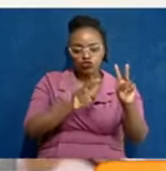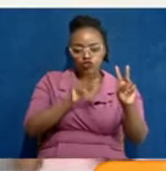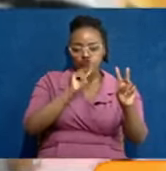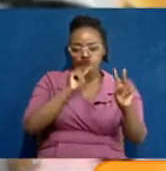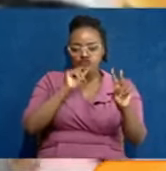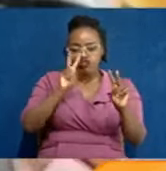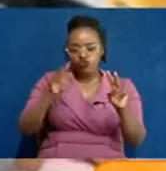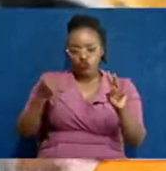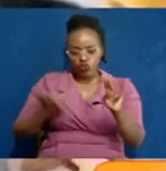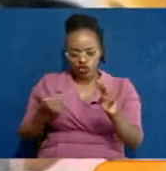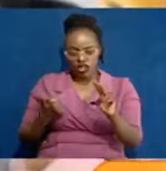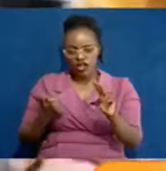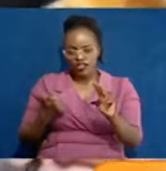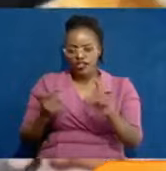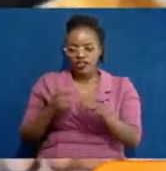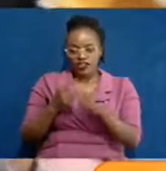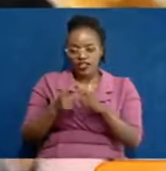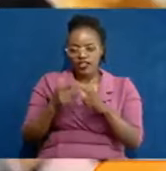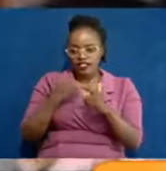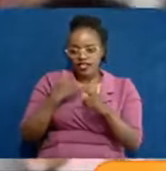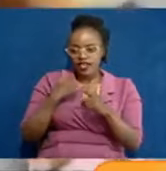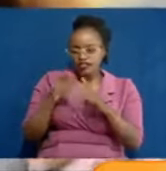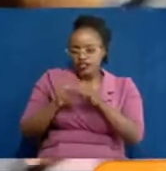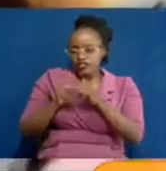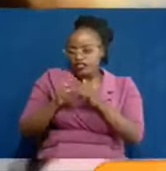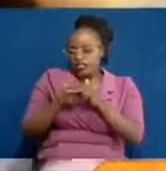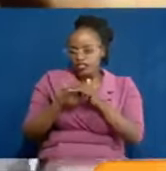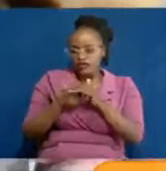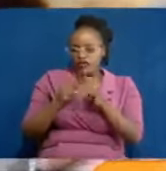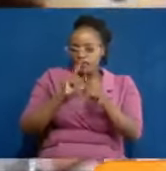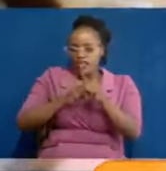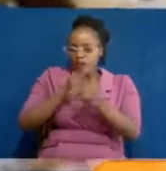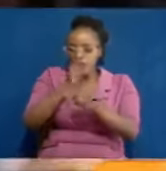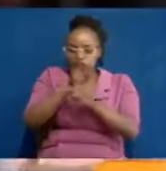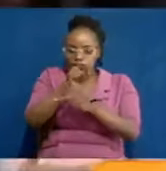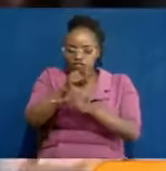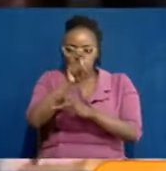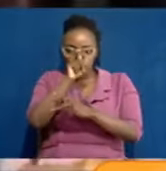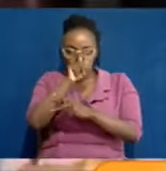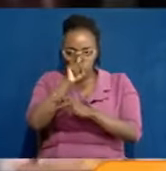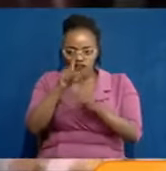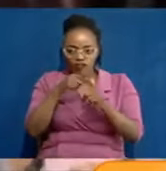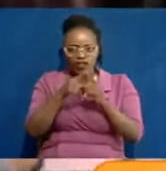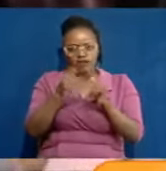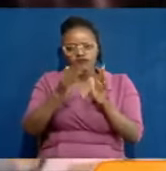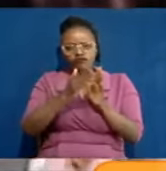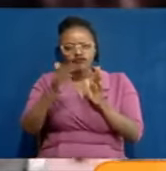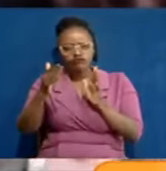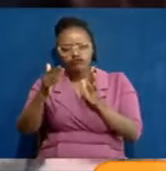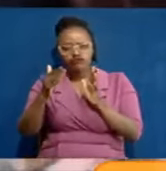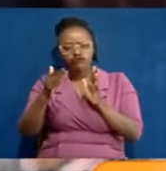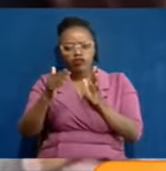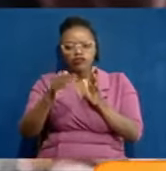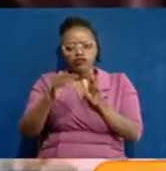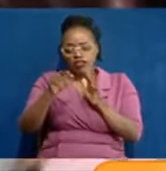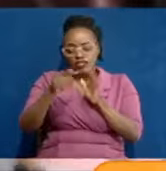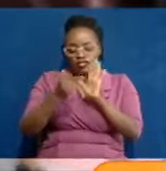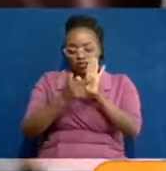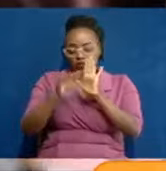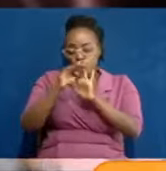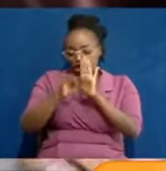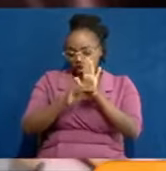2 boys 2 girls. Nilihamasishwa kwanza hiki huu ufugaji na kipindi cha Mwanamke